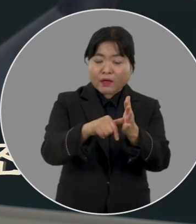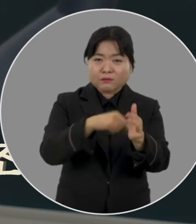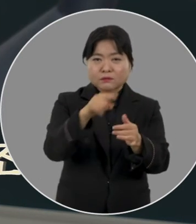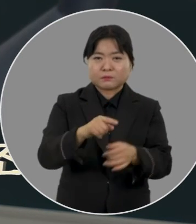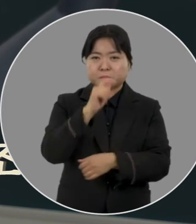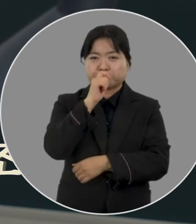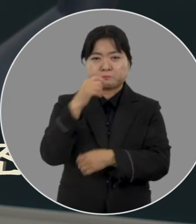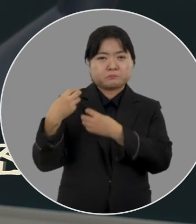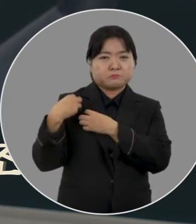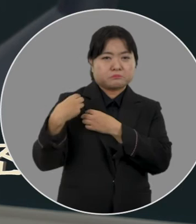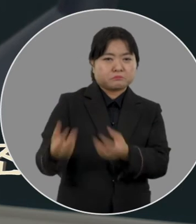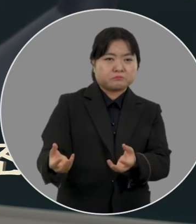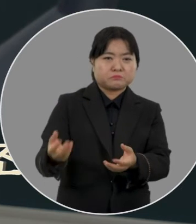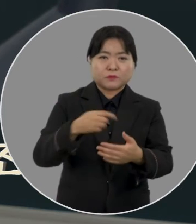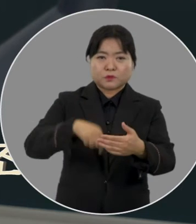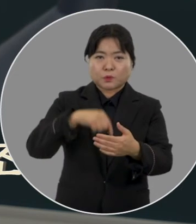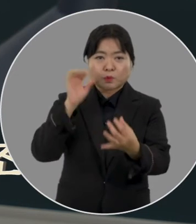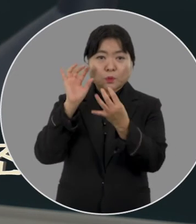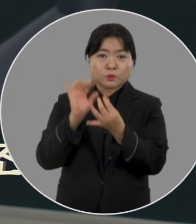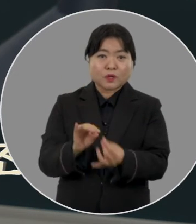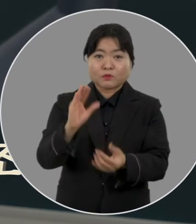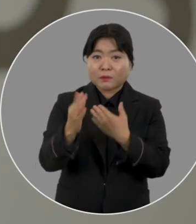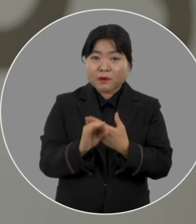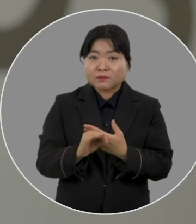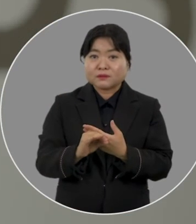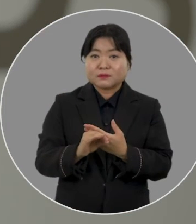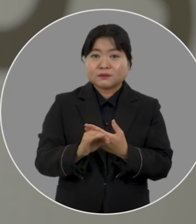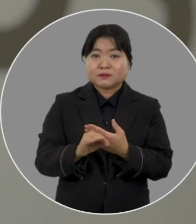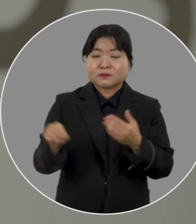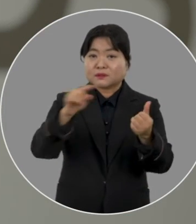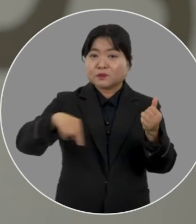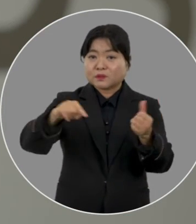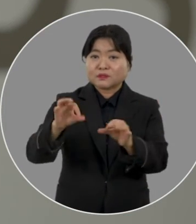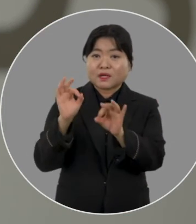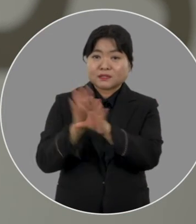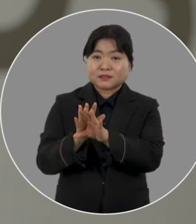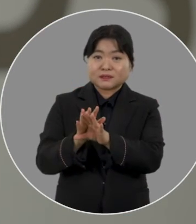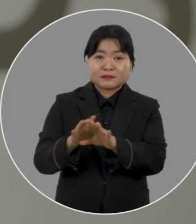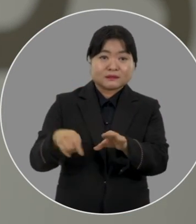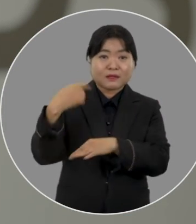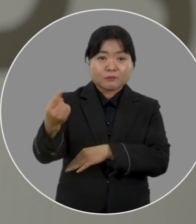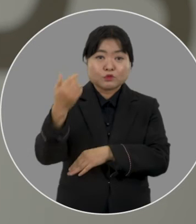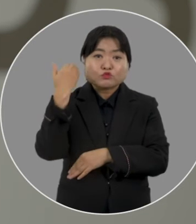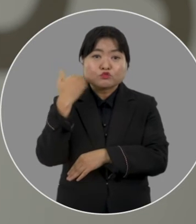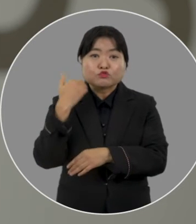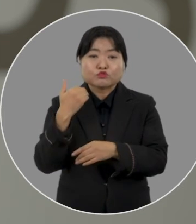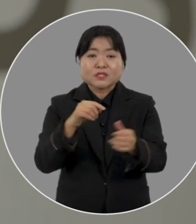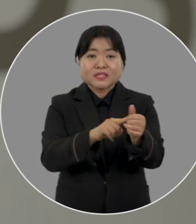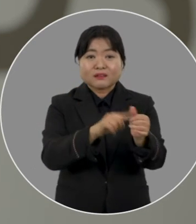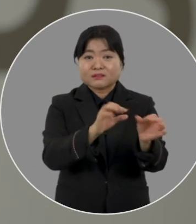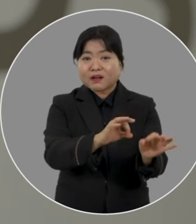그걸 용인하고 방조하고 속으로 동조하게 되면 그들이 사라지고 난 자리, 그 다음에는